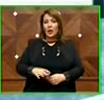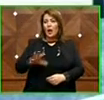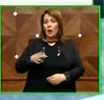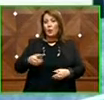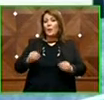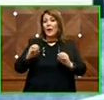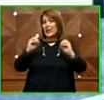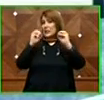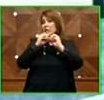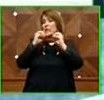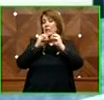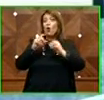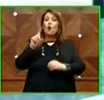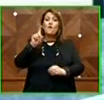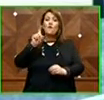0.4 يعني